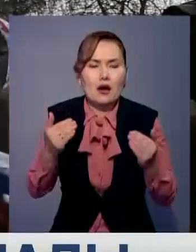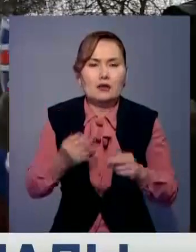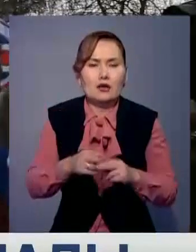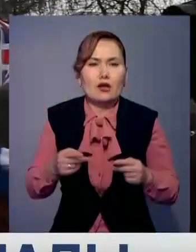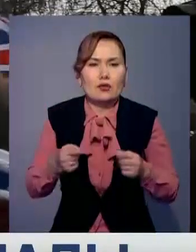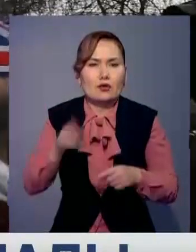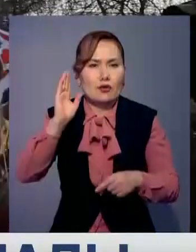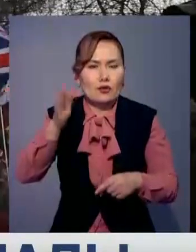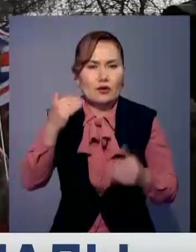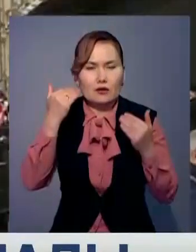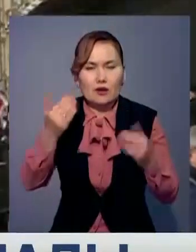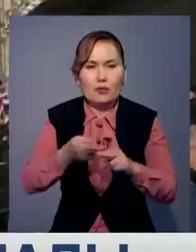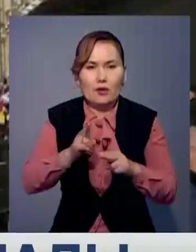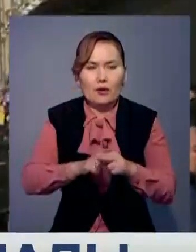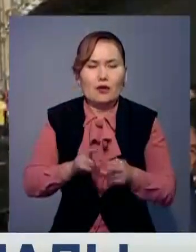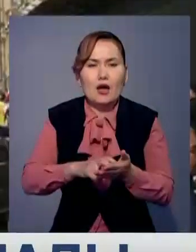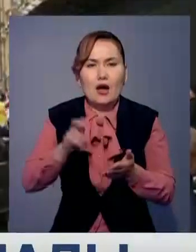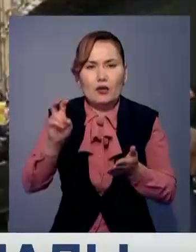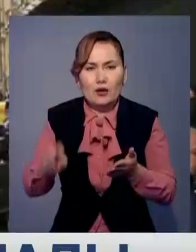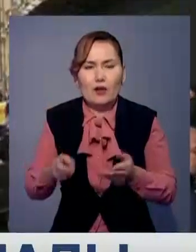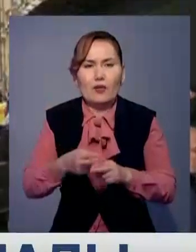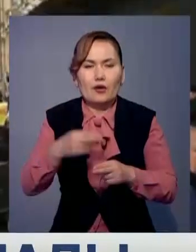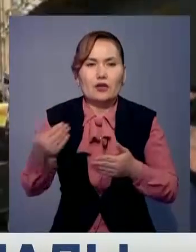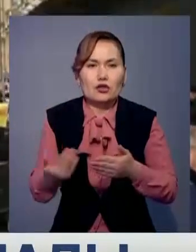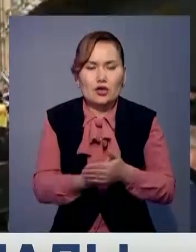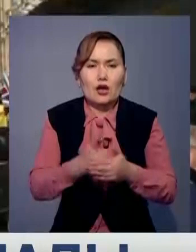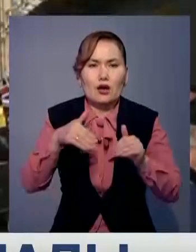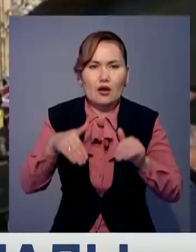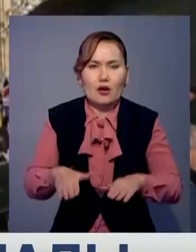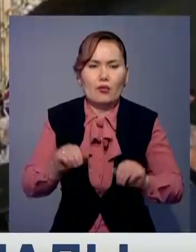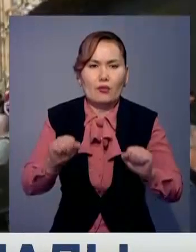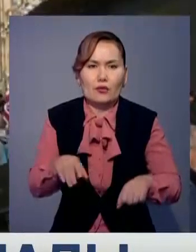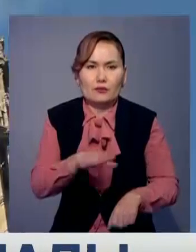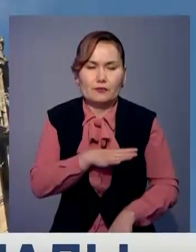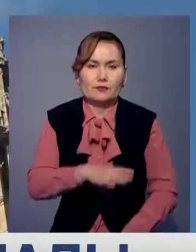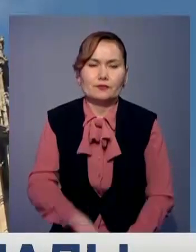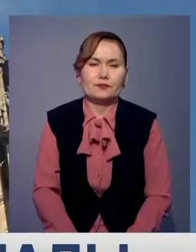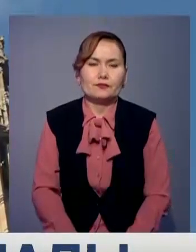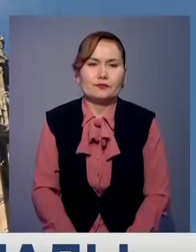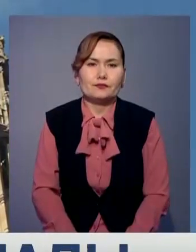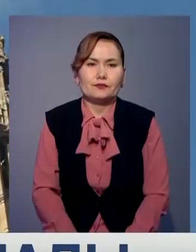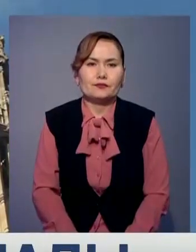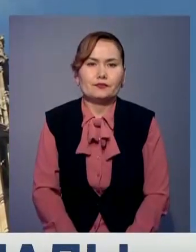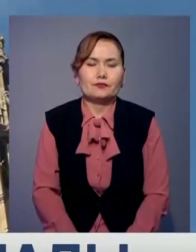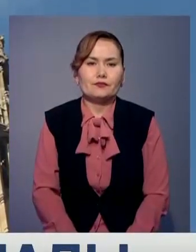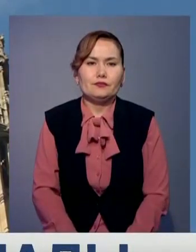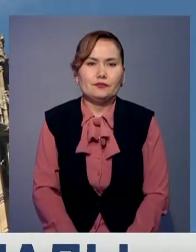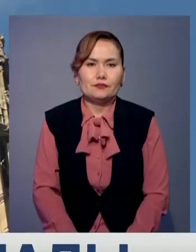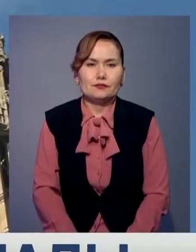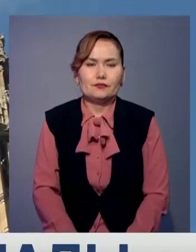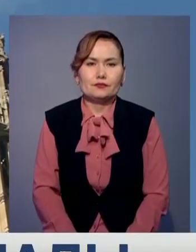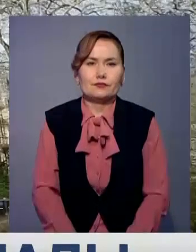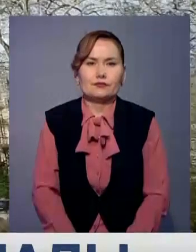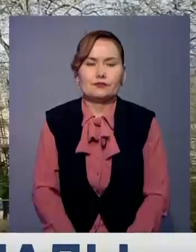алмайды. Сондықтан ымырасыз Брекситтің тіпті одан қалды жаңа референдумның да болуы әбден мүмкін. Ғалымжан Қараманұлы,